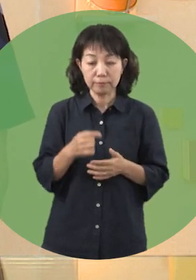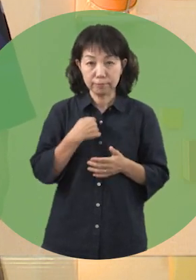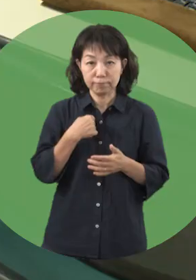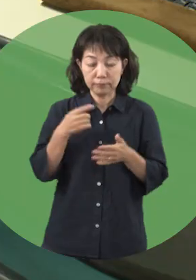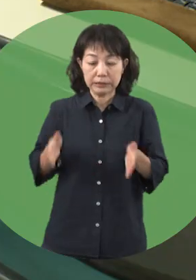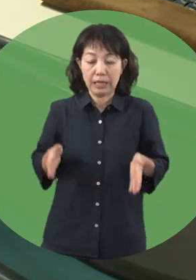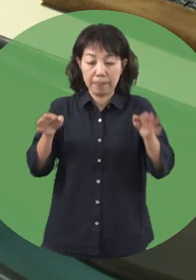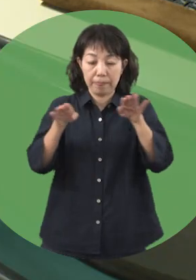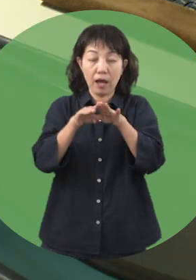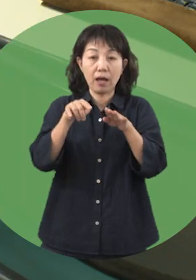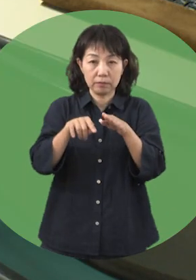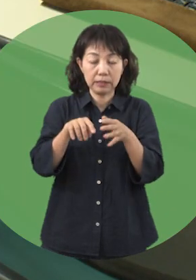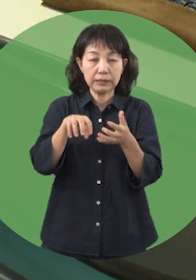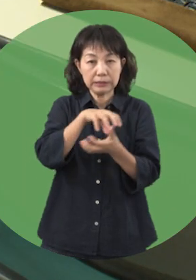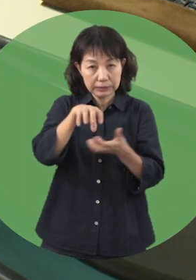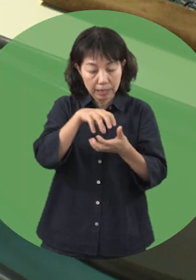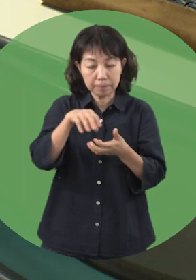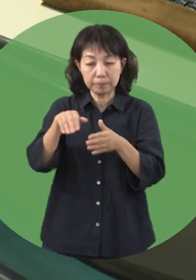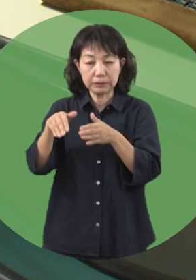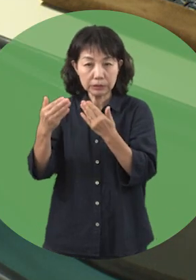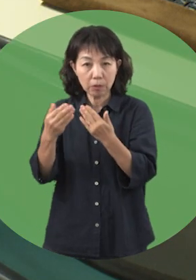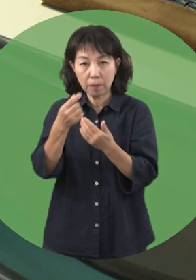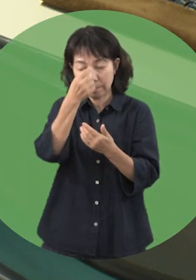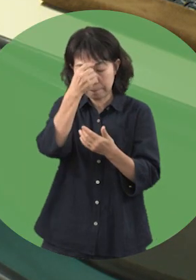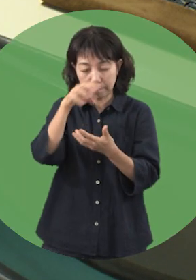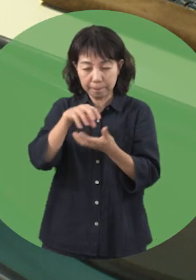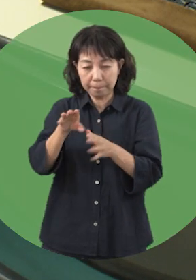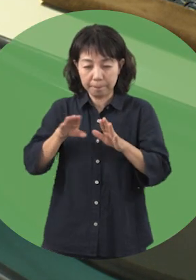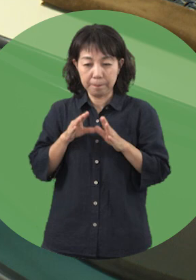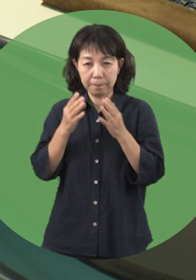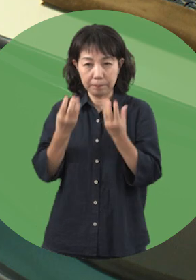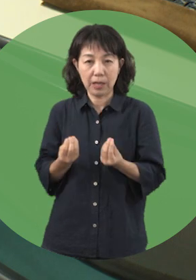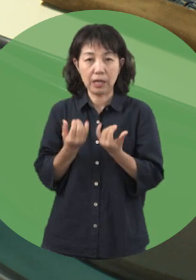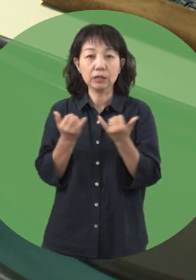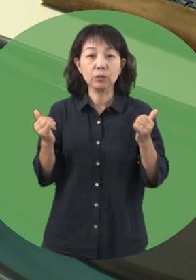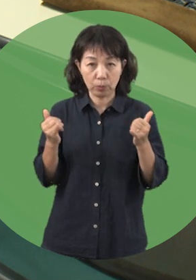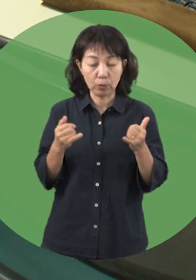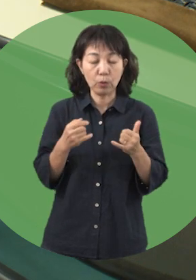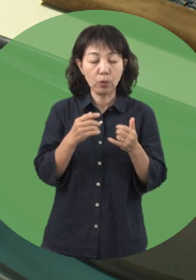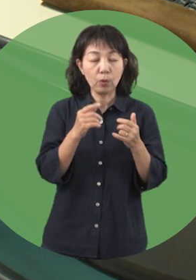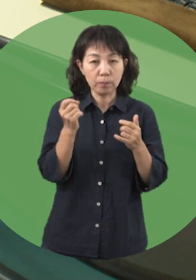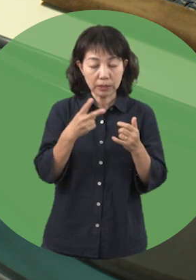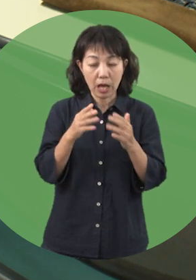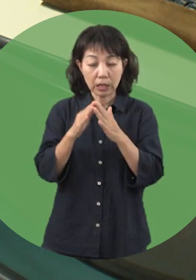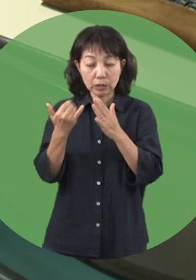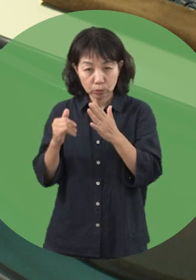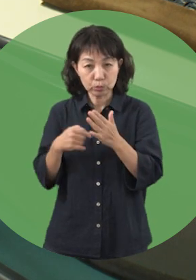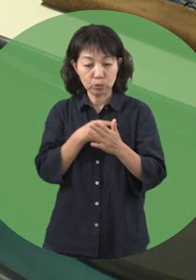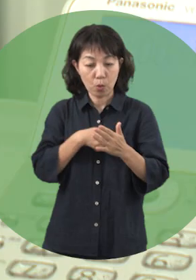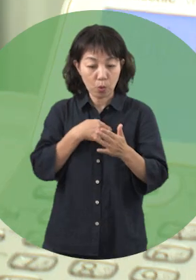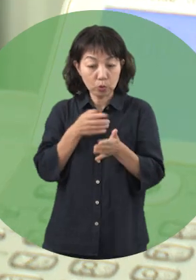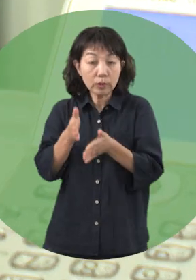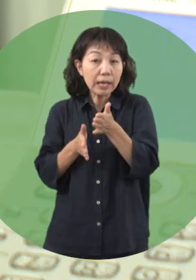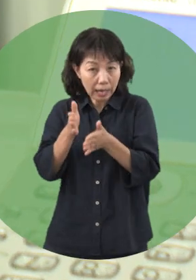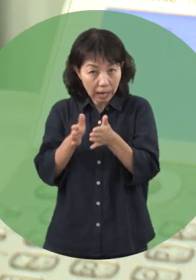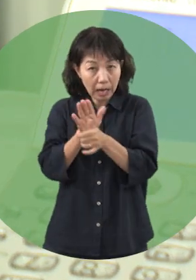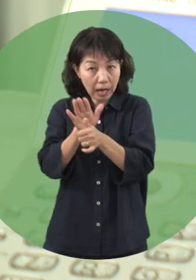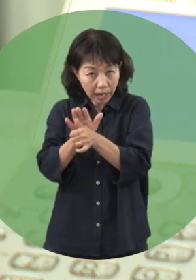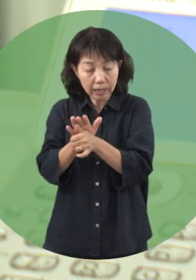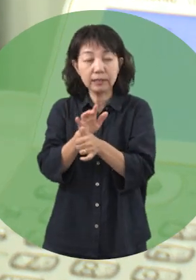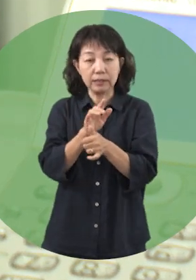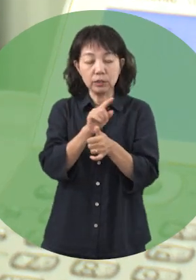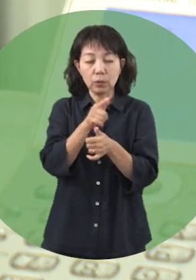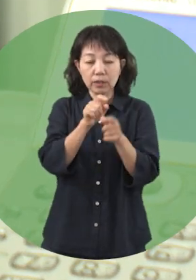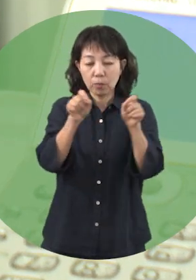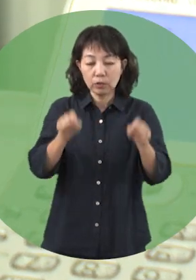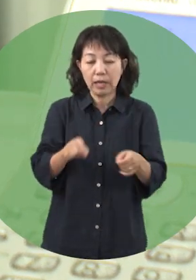ターは事件や事故の被害に遭われた方やそのご家族の心のケアなど様々な問題の解決に向けた各種支援